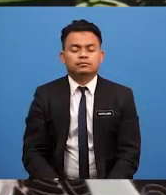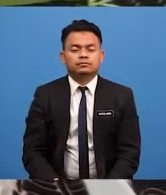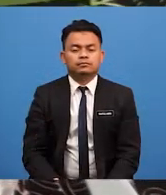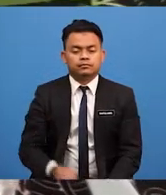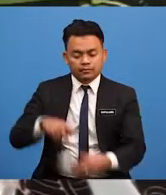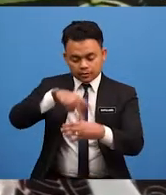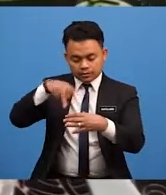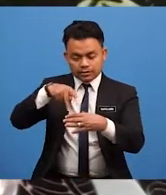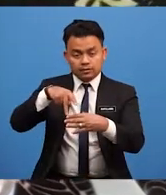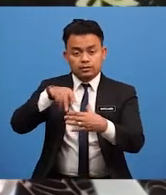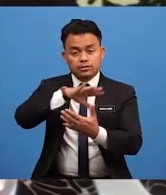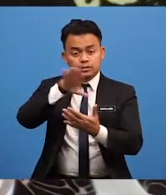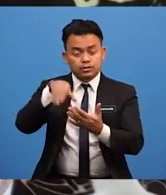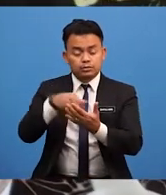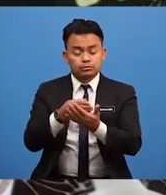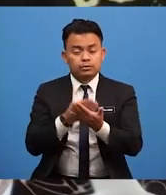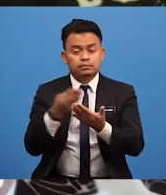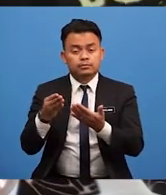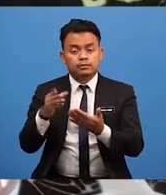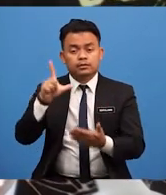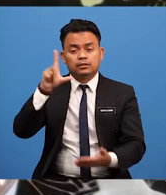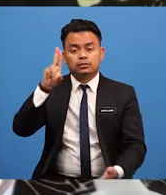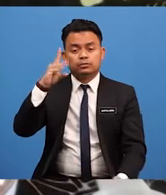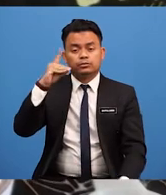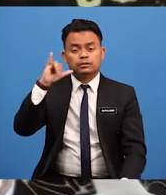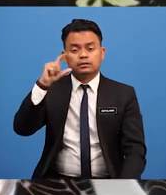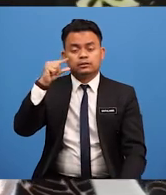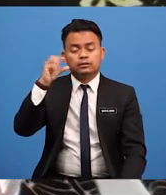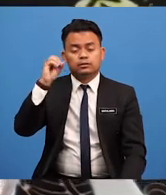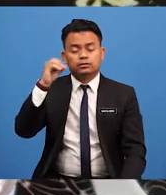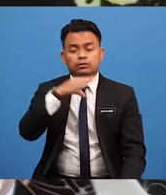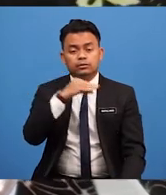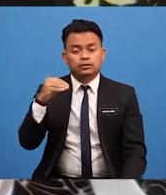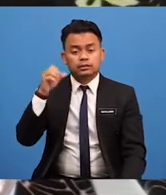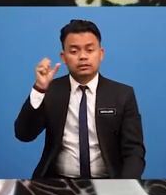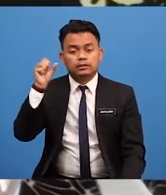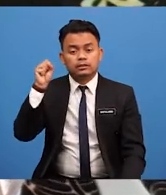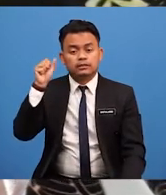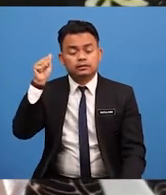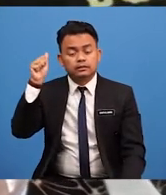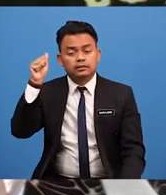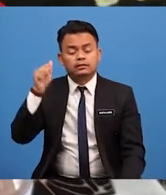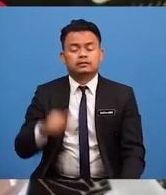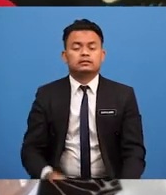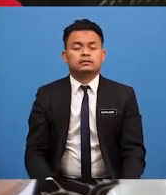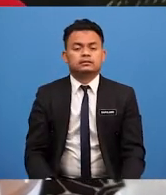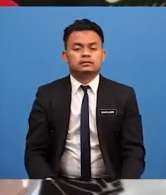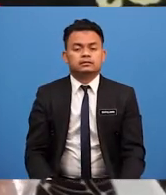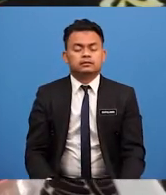kisarkan semua bahan ludigo dan sodium alginate atau menutex sehingga sebati.